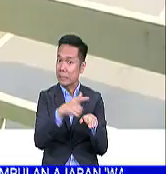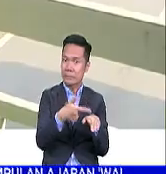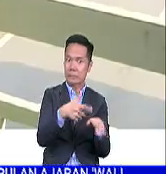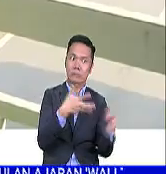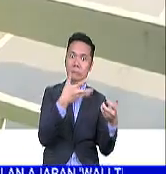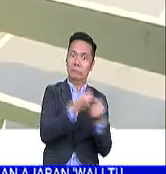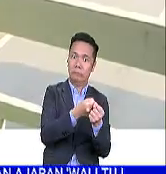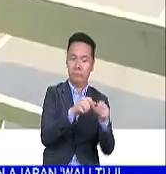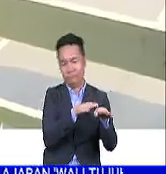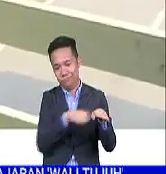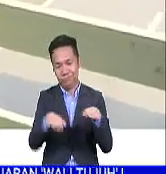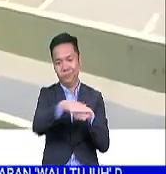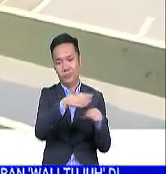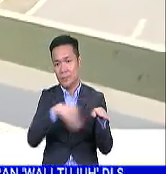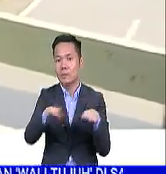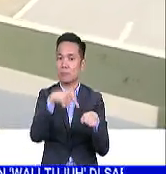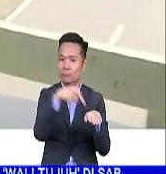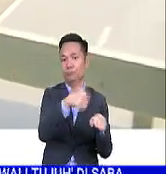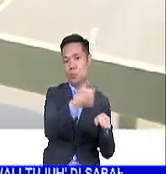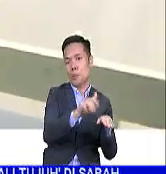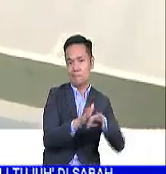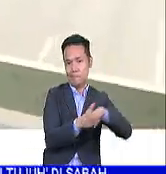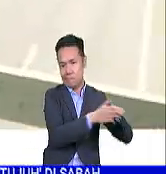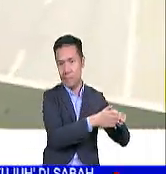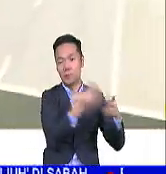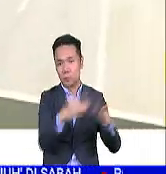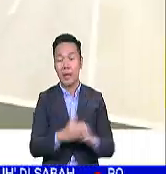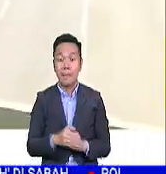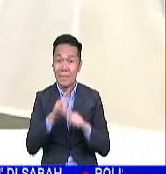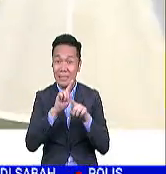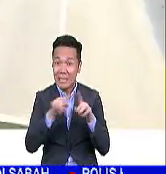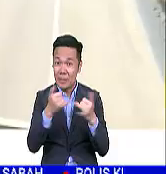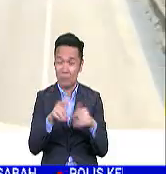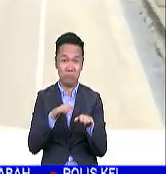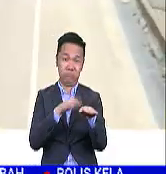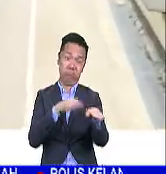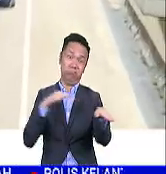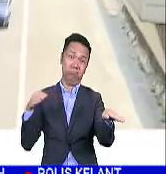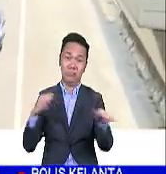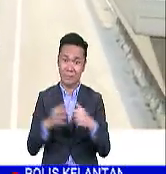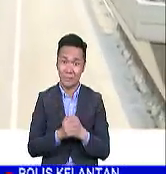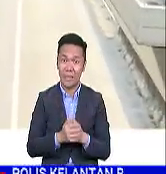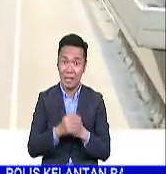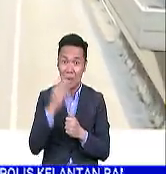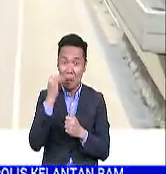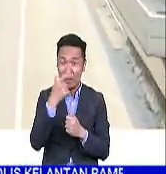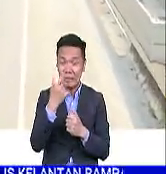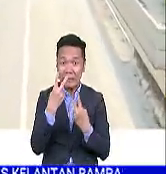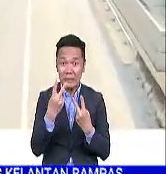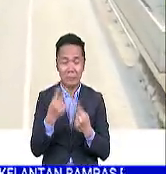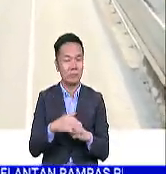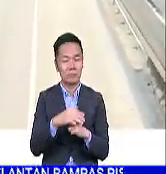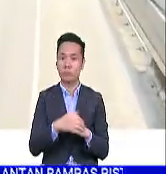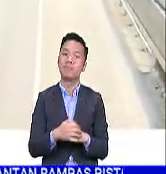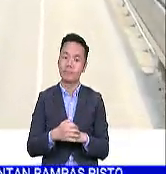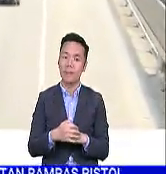kemalangan telah pun selesai dialihkan. Namun disebabkan peningkatan jumlah kenderaan berikutan rata-rata